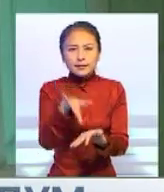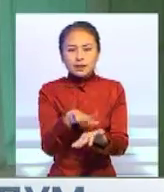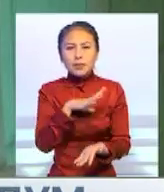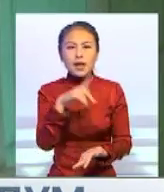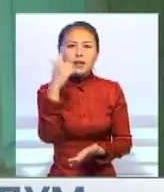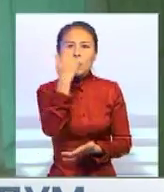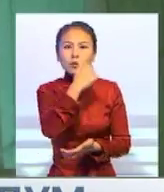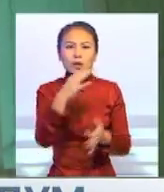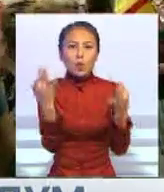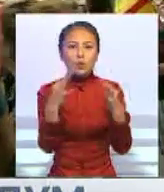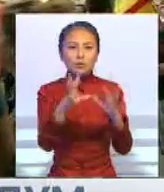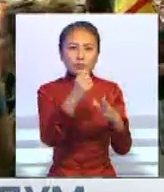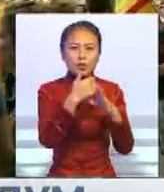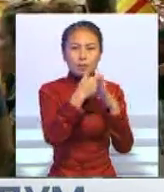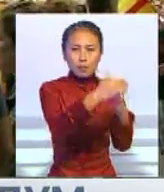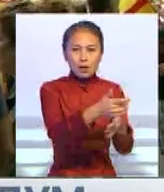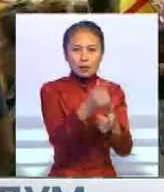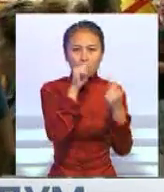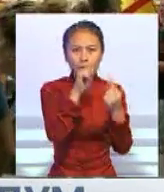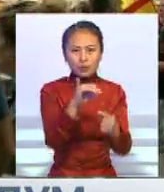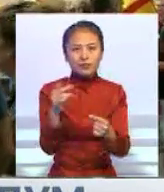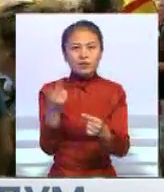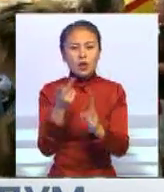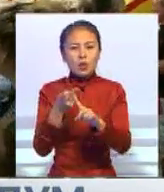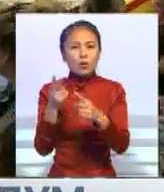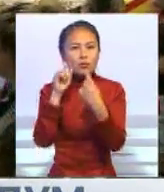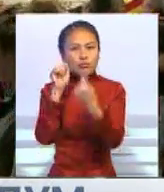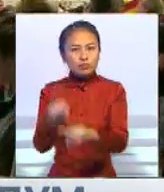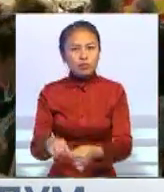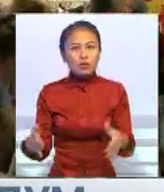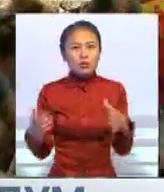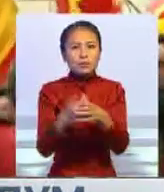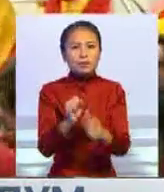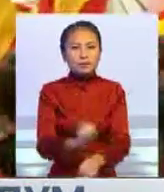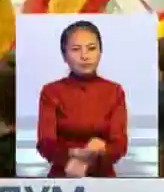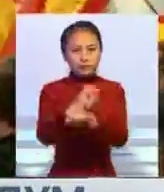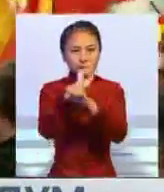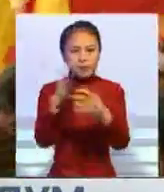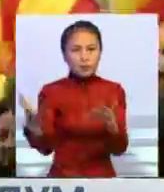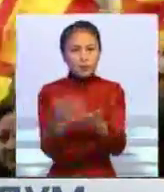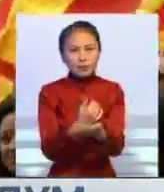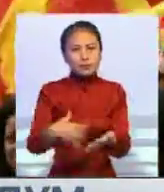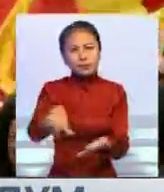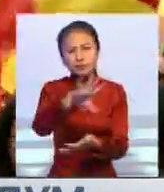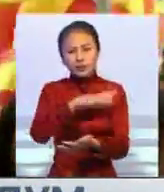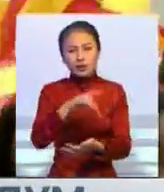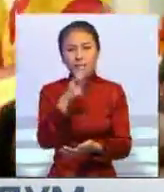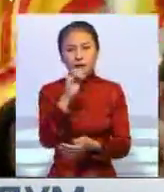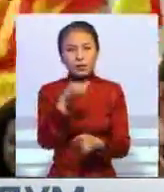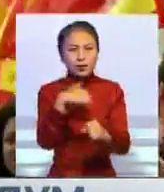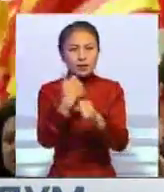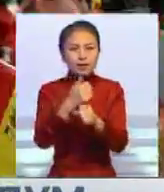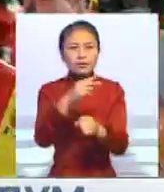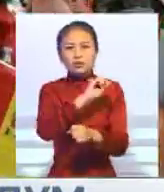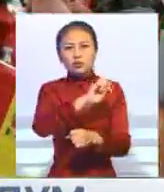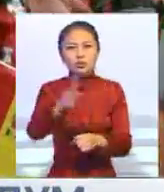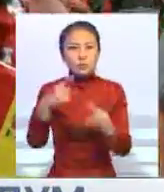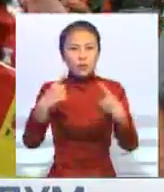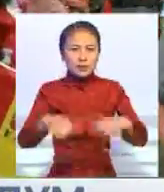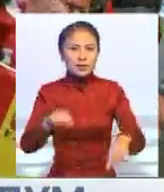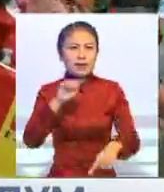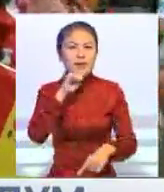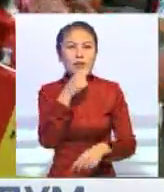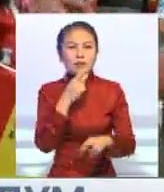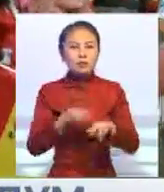Барселонаның тәуелсіздігін қолдаушылармен қатар қарсы болғандар да ереуілге шықты. Айта кетейік, Каталония Испанияның басқа өңірлеріне қарағанда